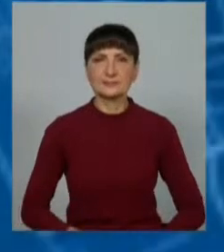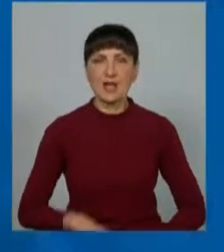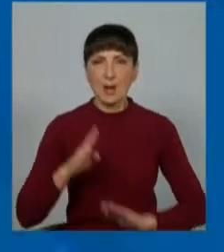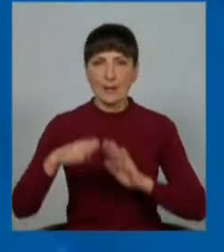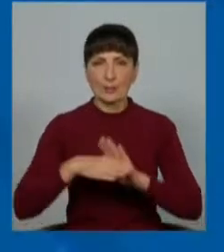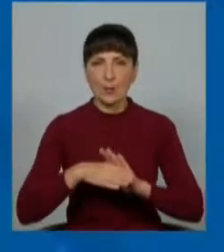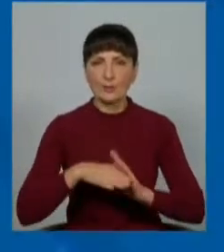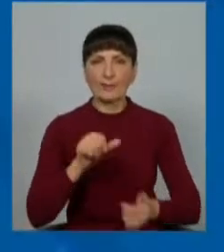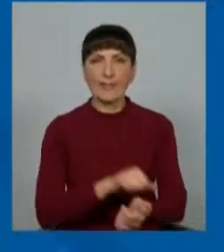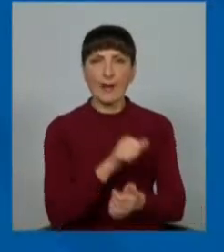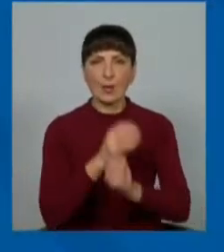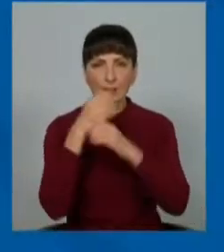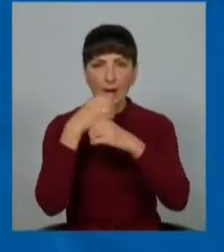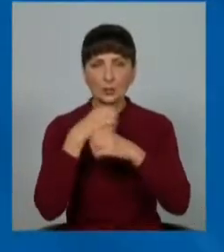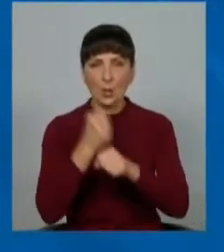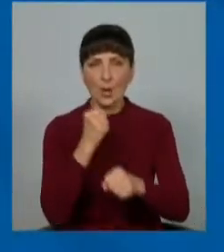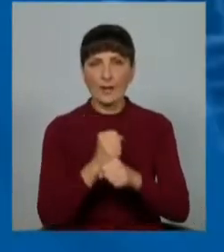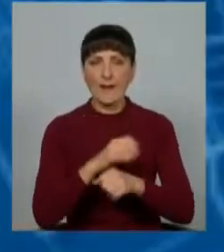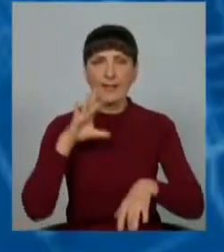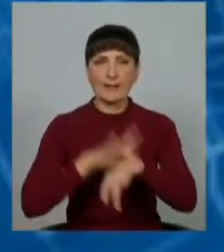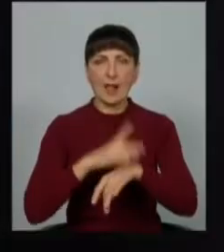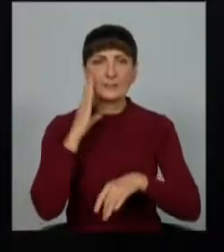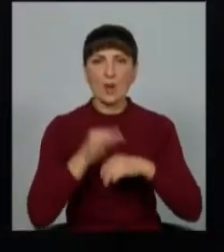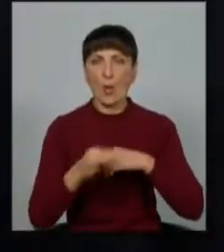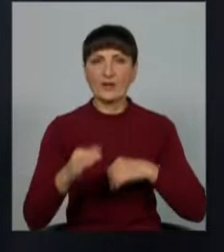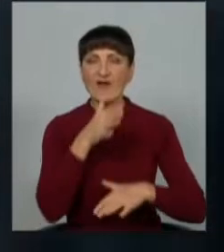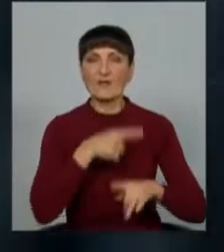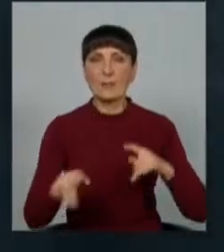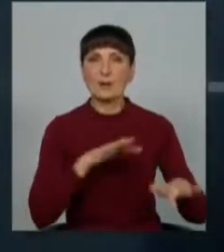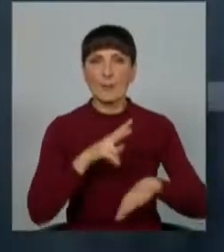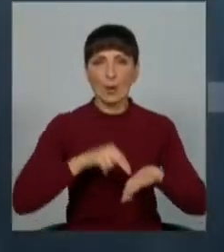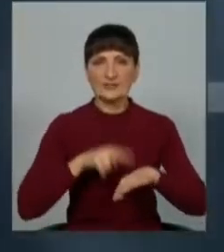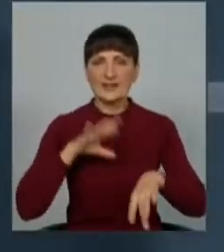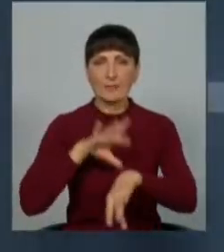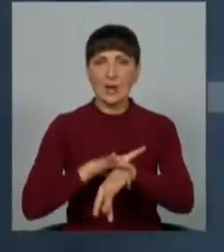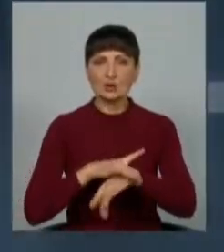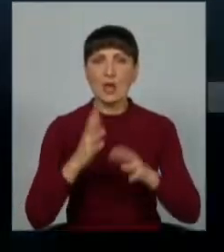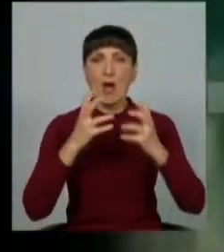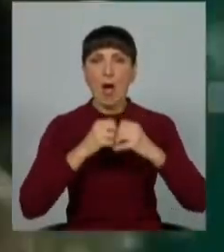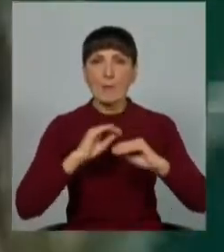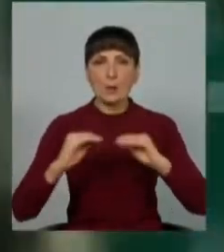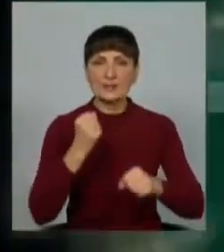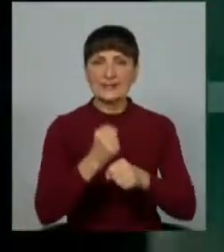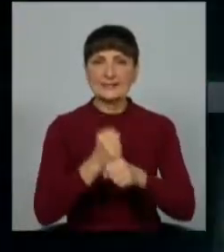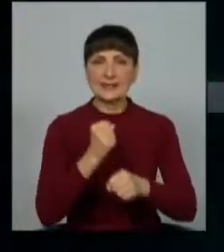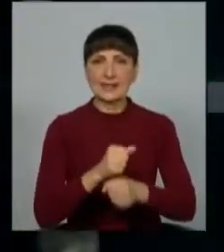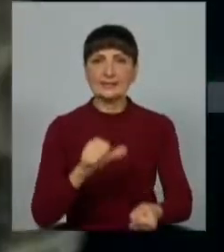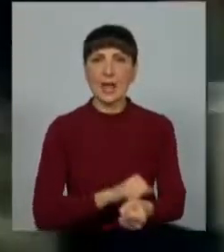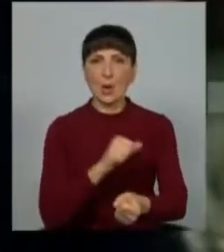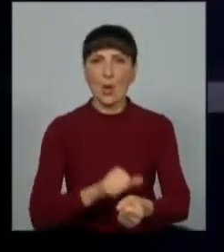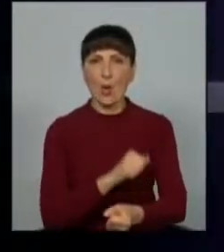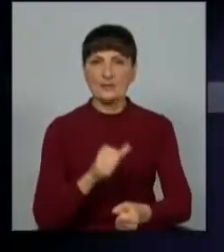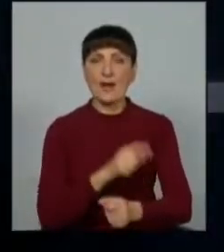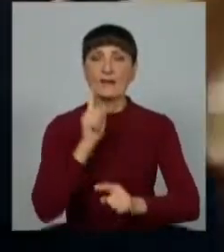Подпольную нарколабораторию накрыли в Алматинской области. Во время спецоперации полицейские обнаружили оборудование для изготовления наркотиков,